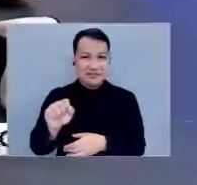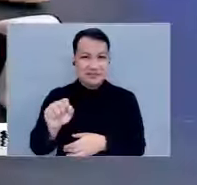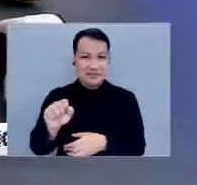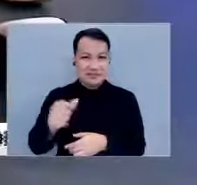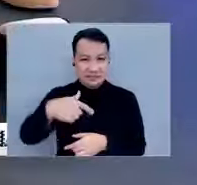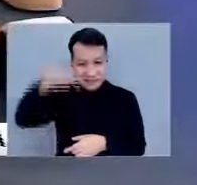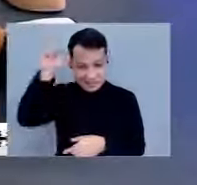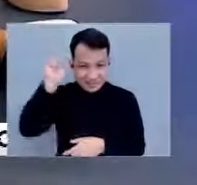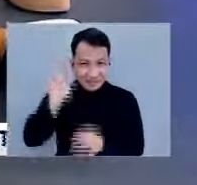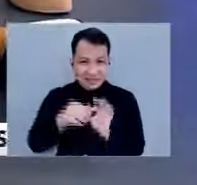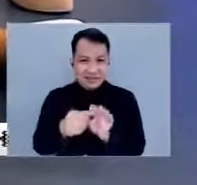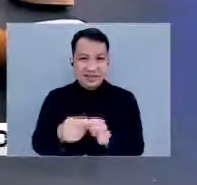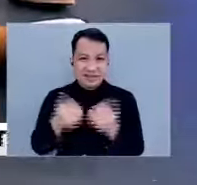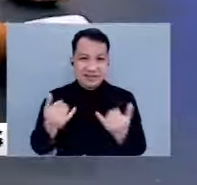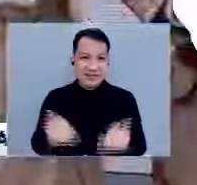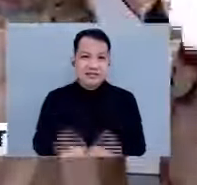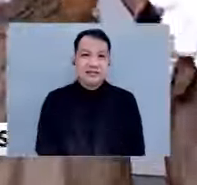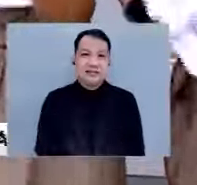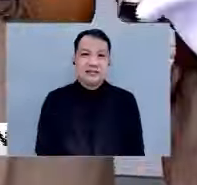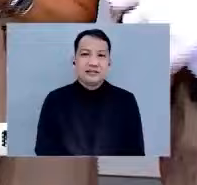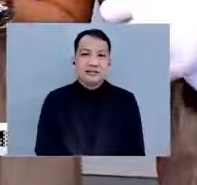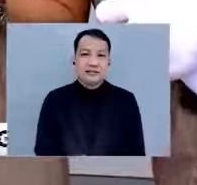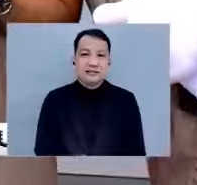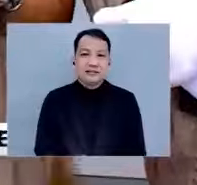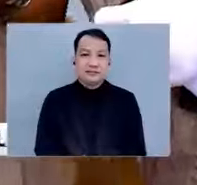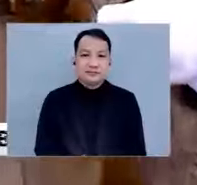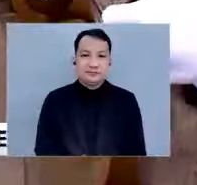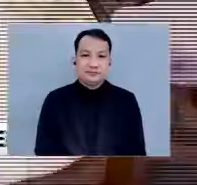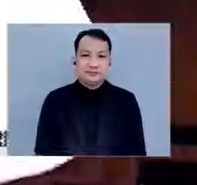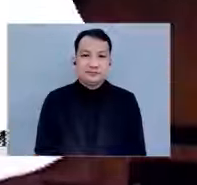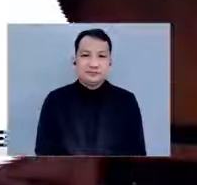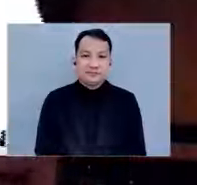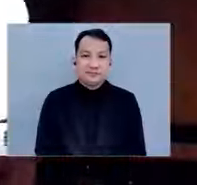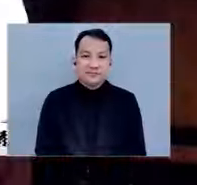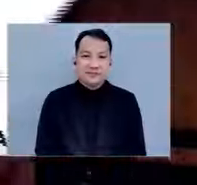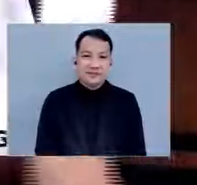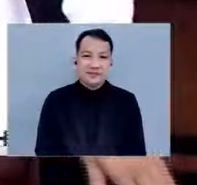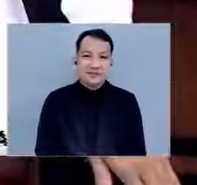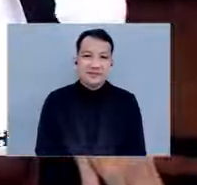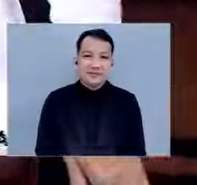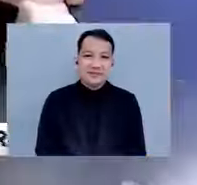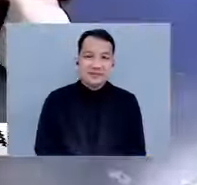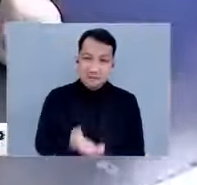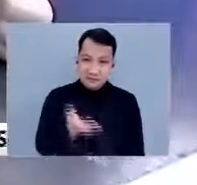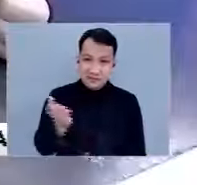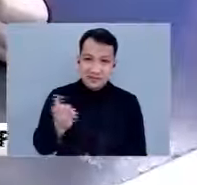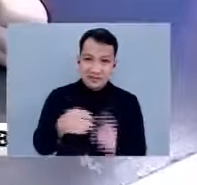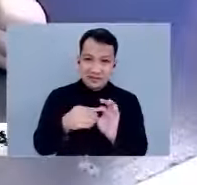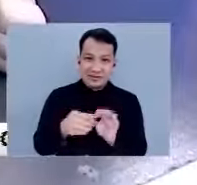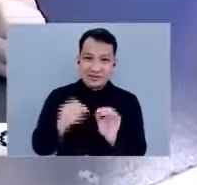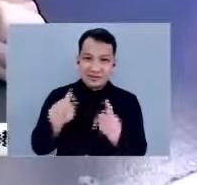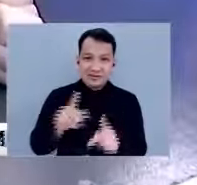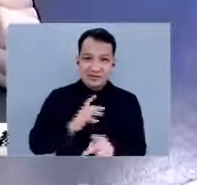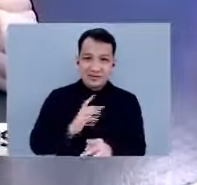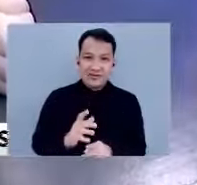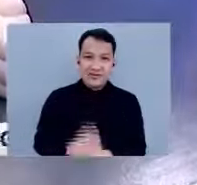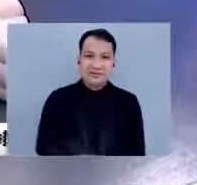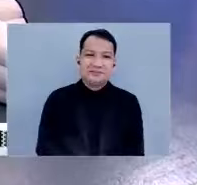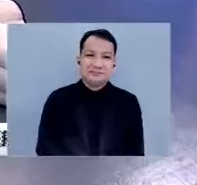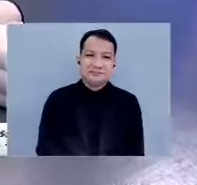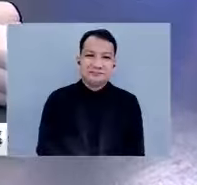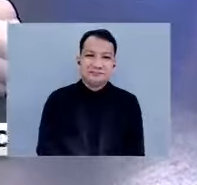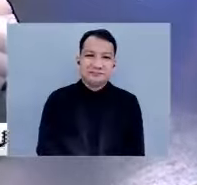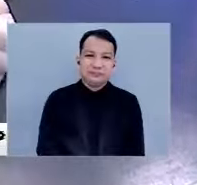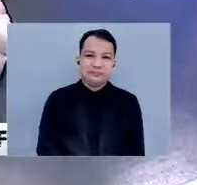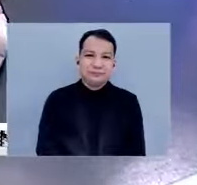jungle the lion sleeps Pwedeng matulog ka lion matulog ka Matulog ka matulog Ayan aan a h masyado